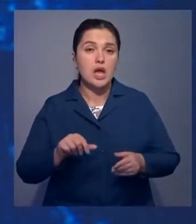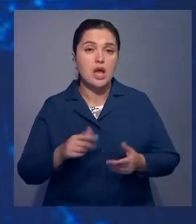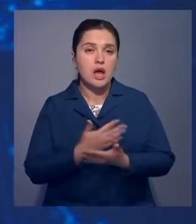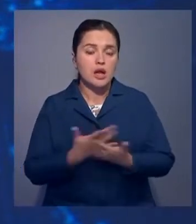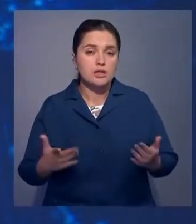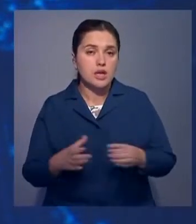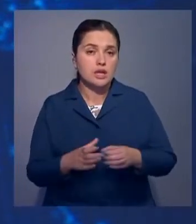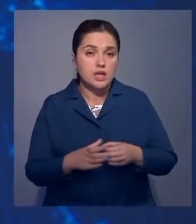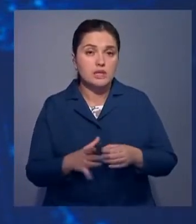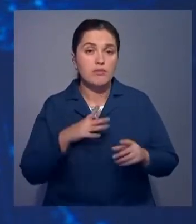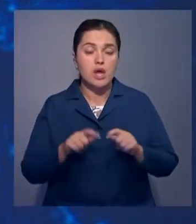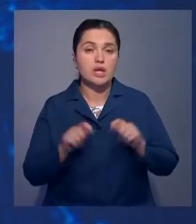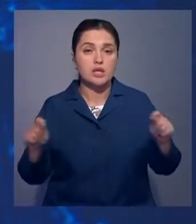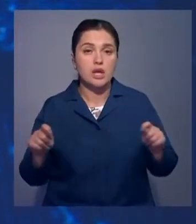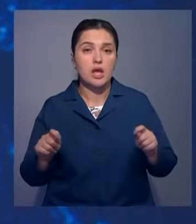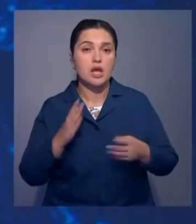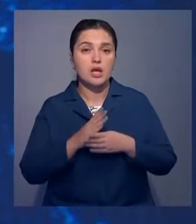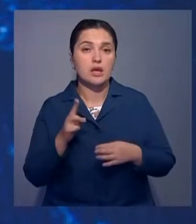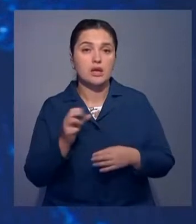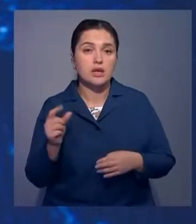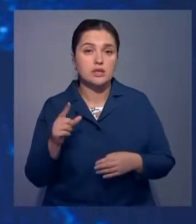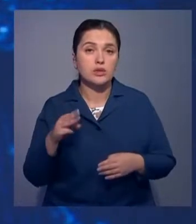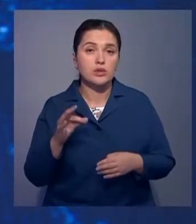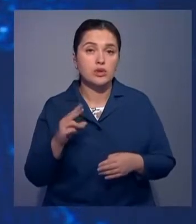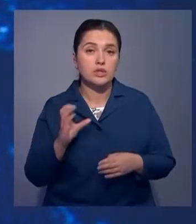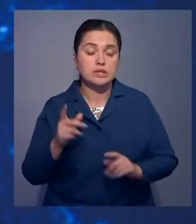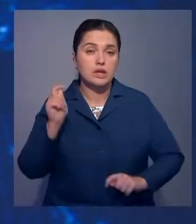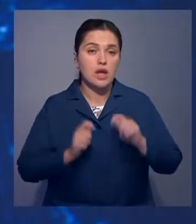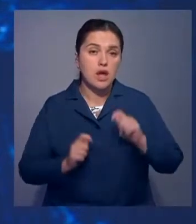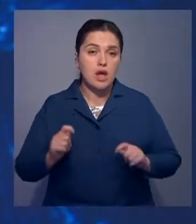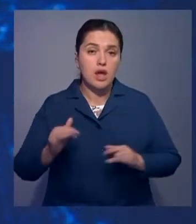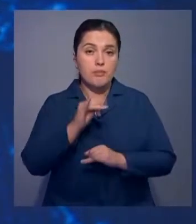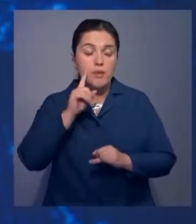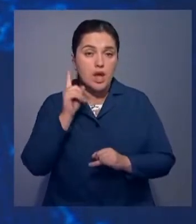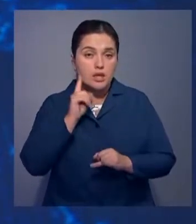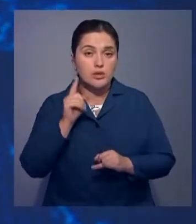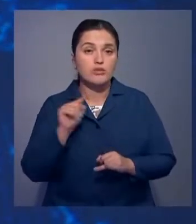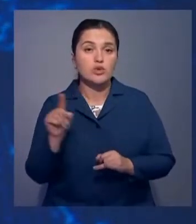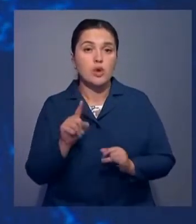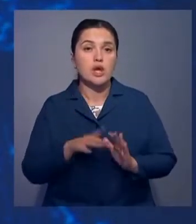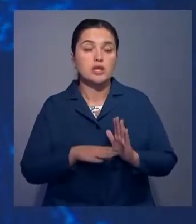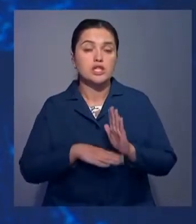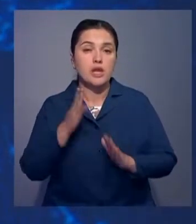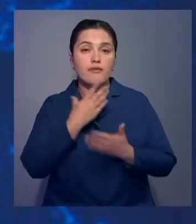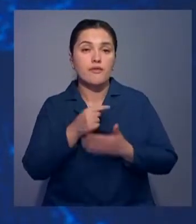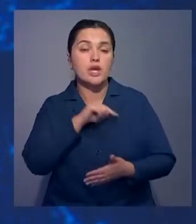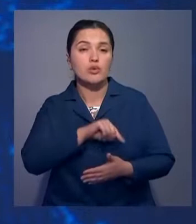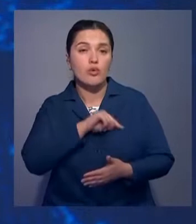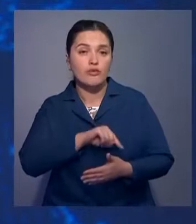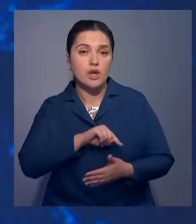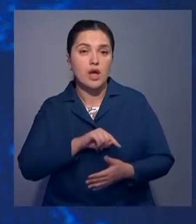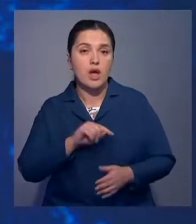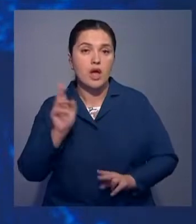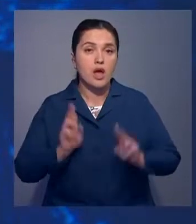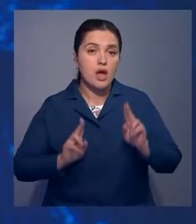организаций там прошла открытая конференция к стол кс на диалоговой площадки молодежь говорил о том что совершенствовать свои духовные